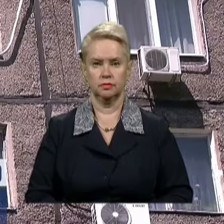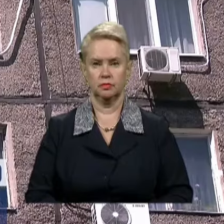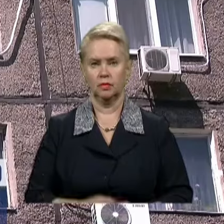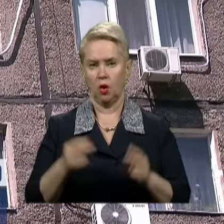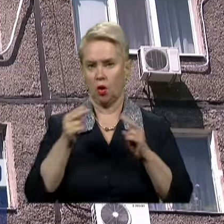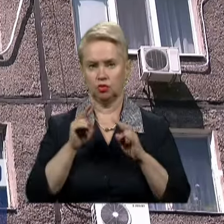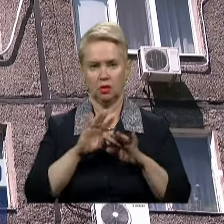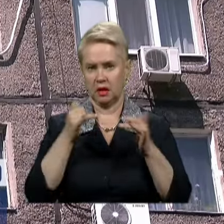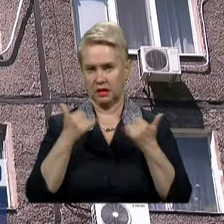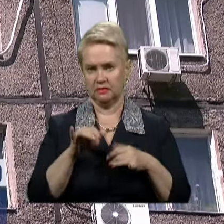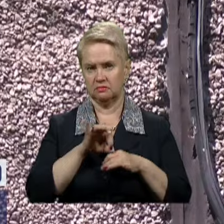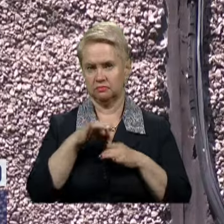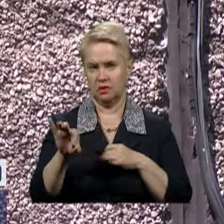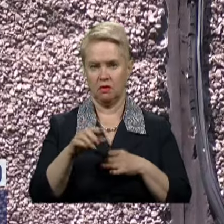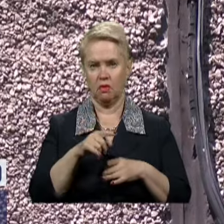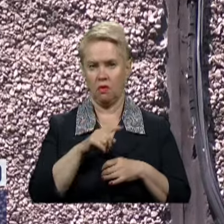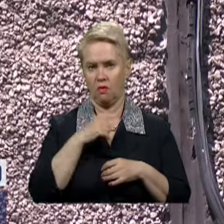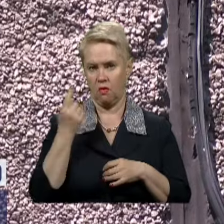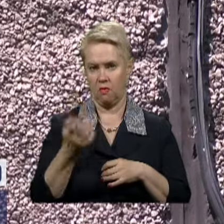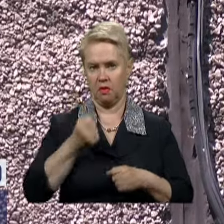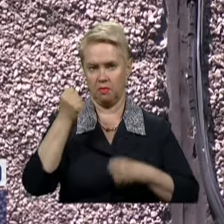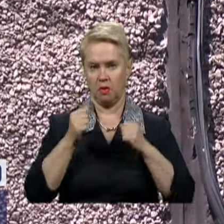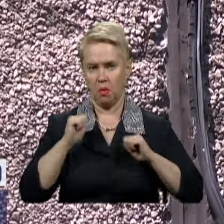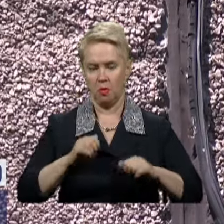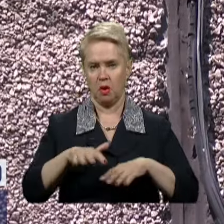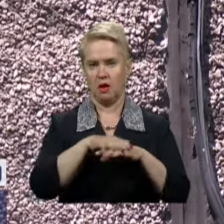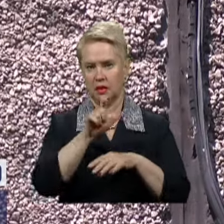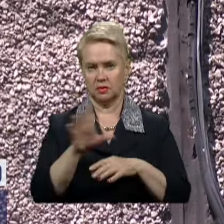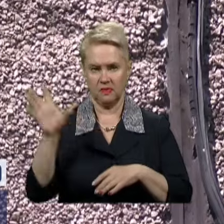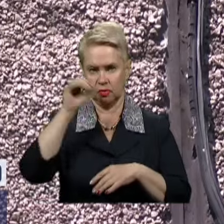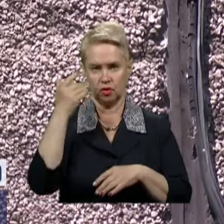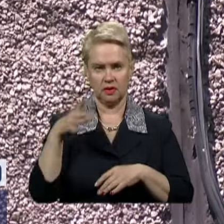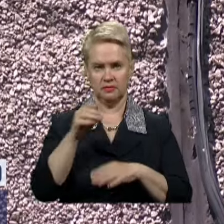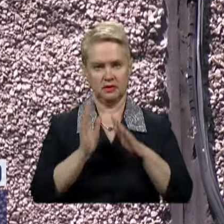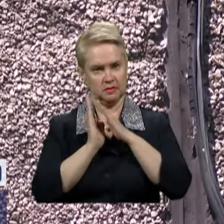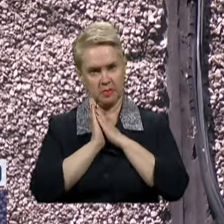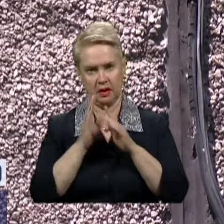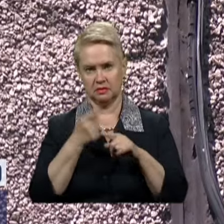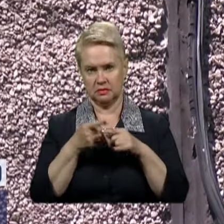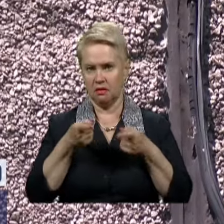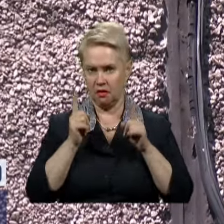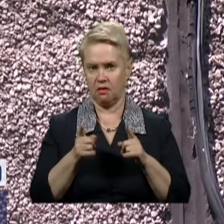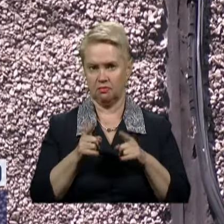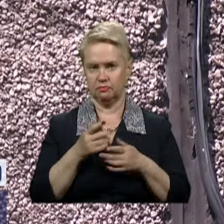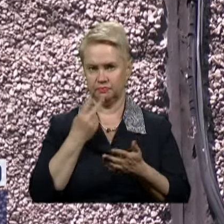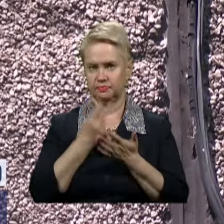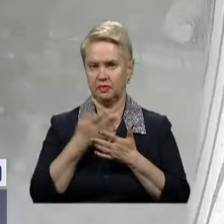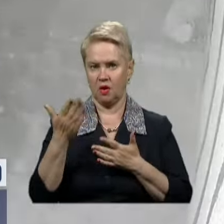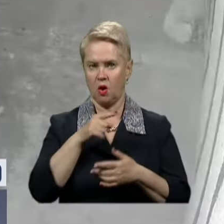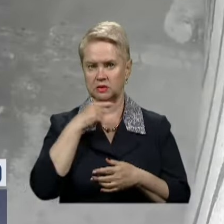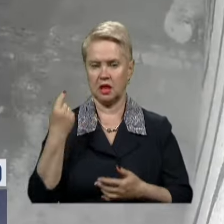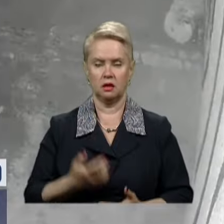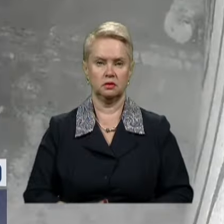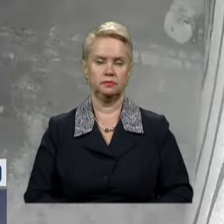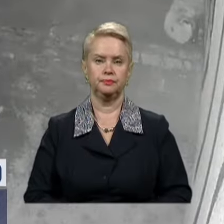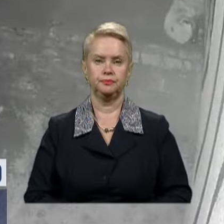Очевидці ж не дивуються цинічності окупантів. Бити по мирному населенню вночі, коли всі сплять – це реальний почерк росіян.